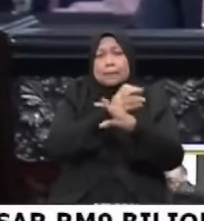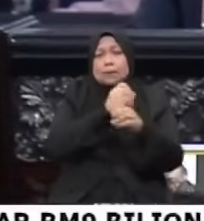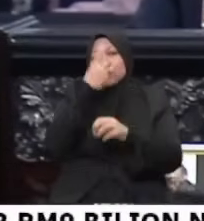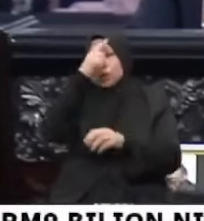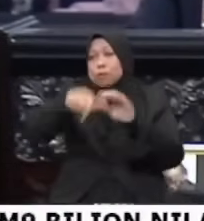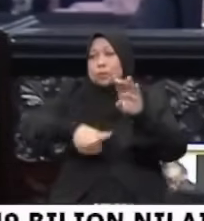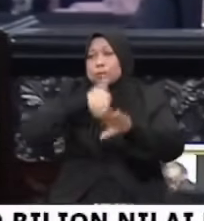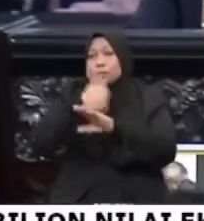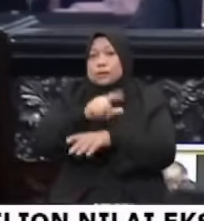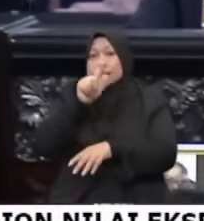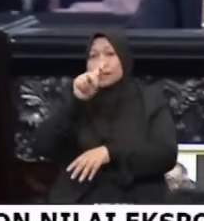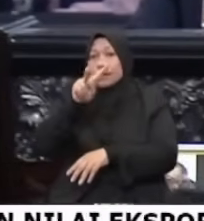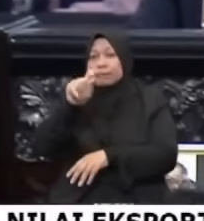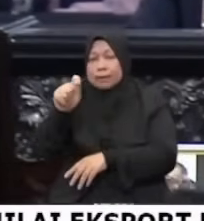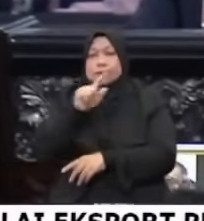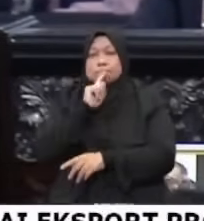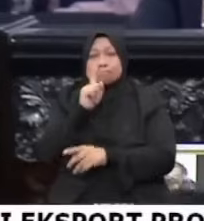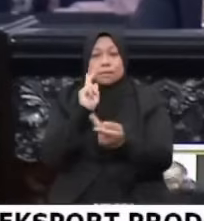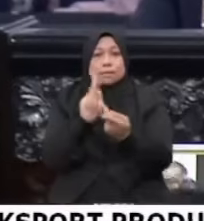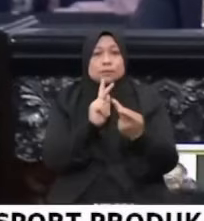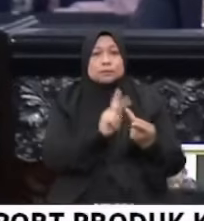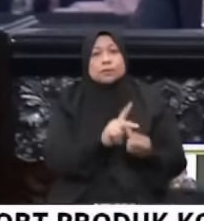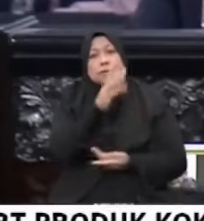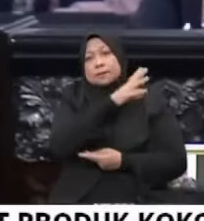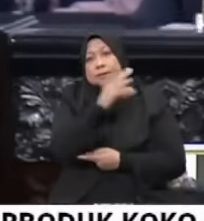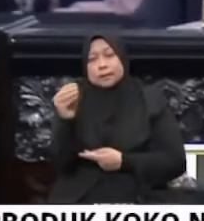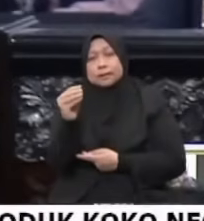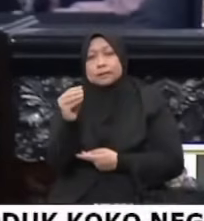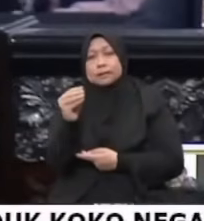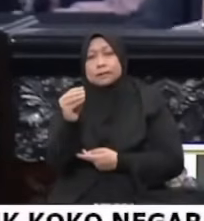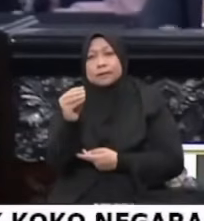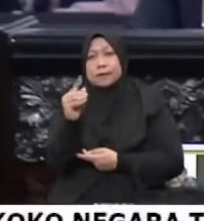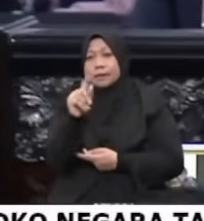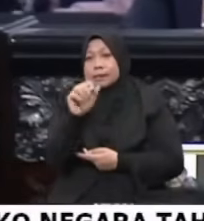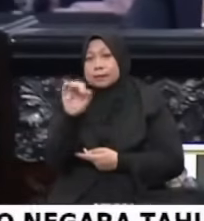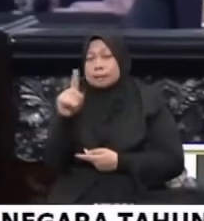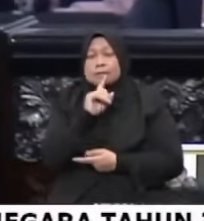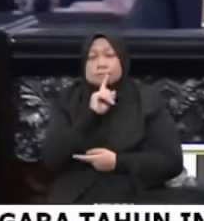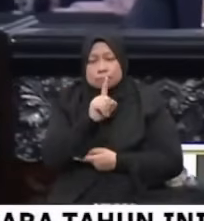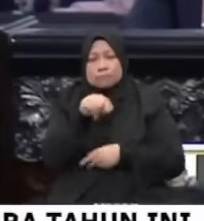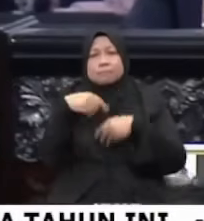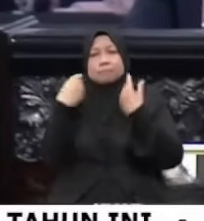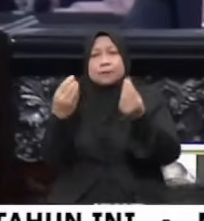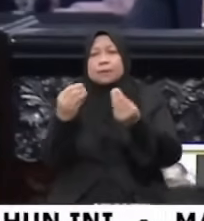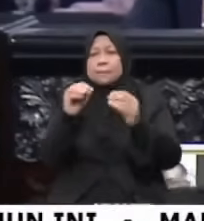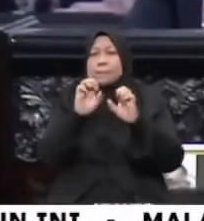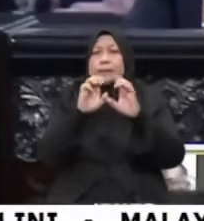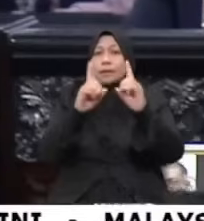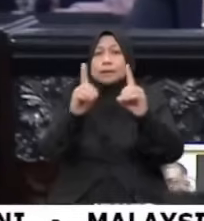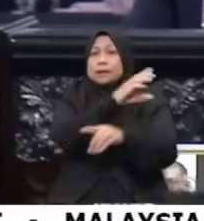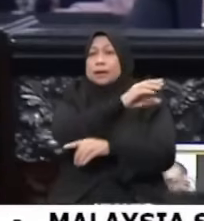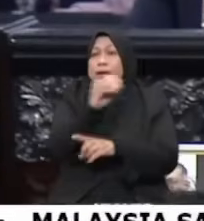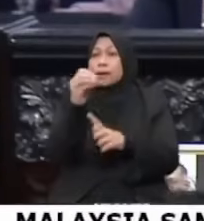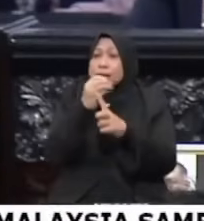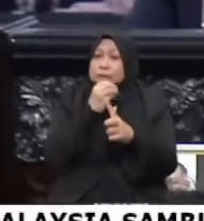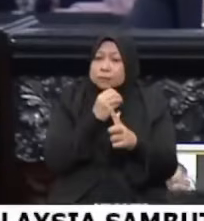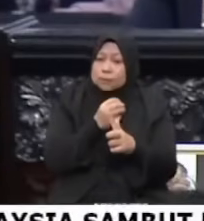mewujudkan twwet yang lebih bersesuaian dan juga tet yang memberikan pendidikan